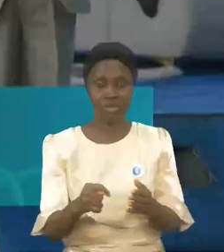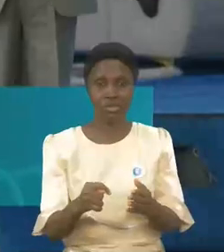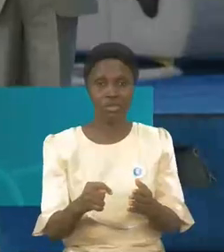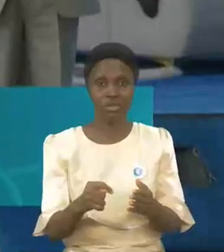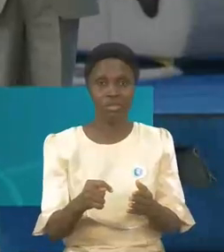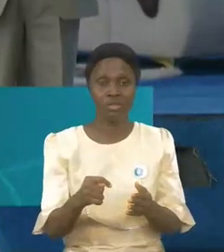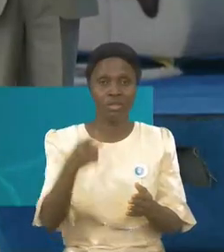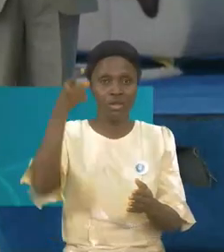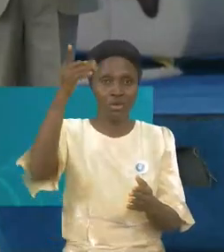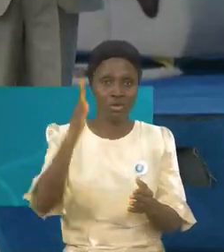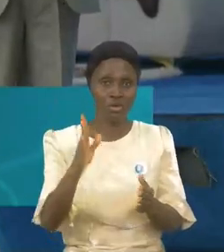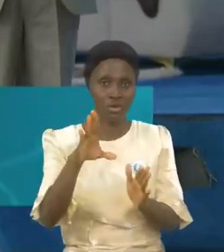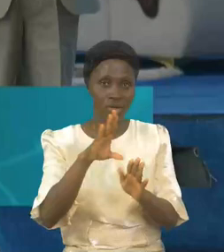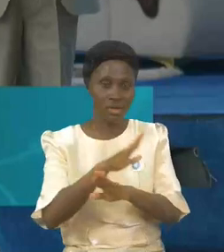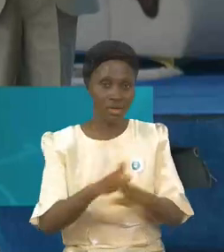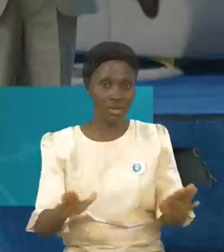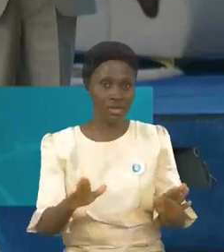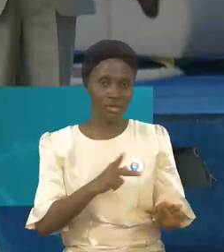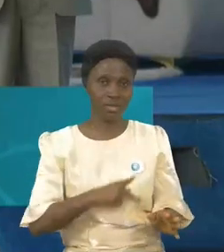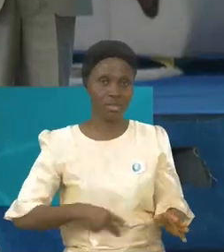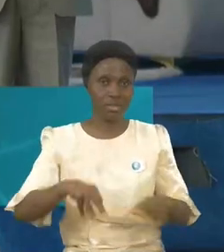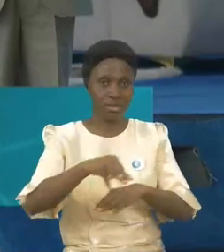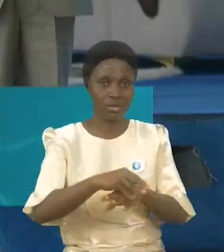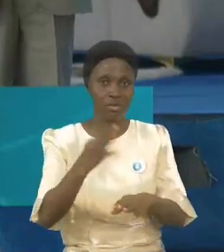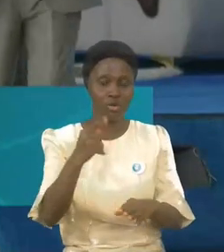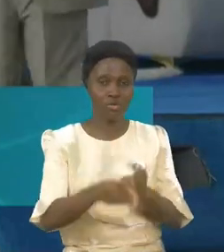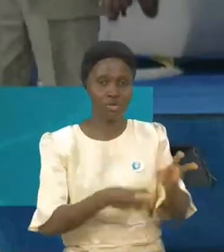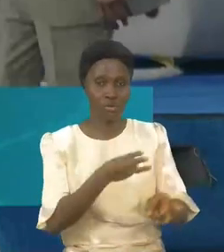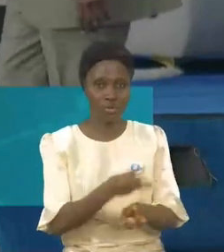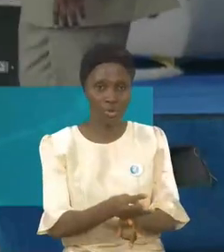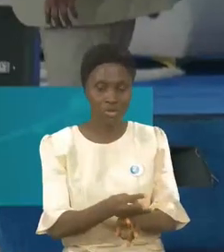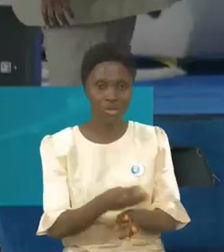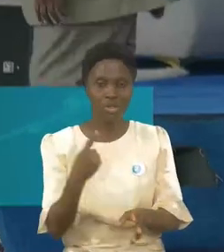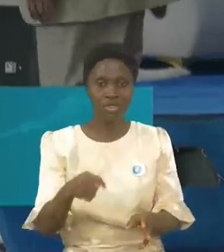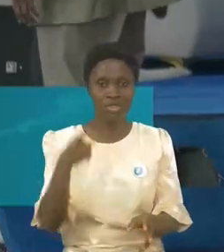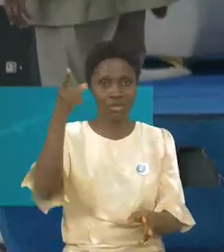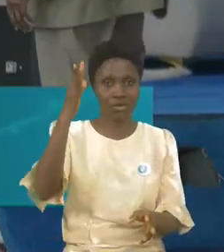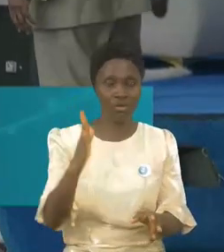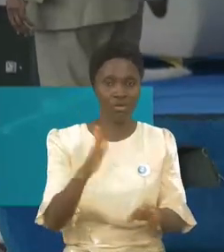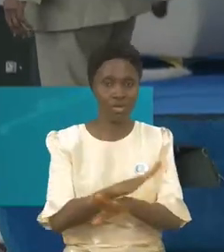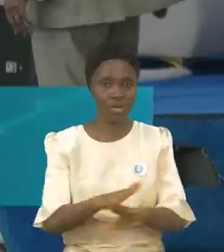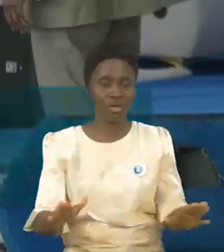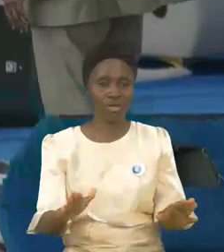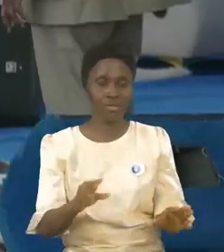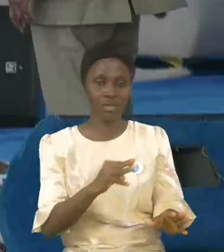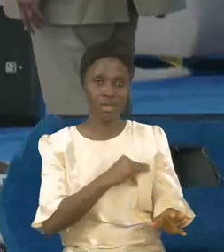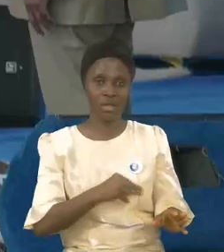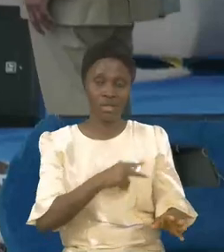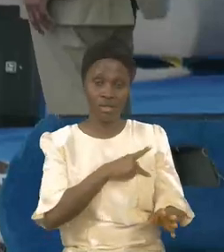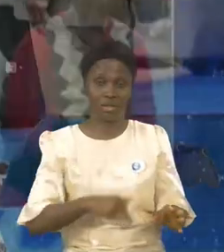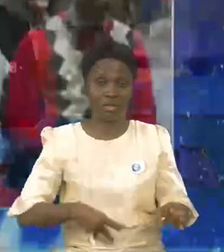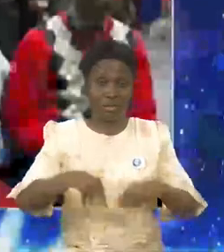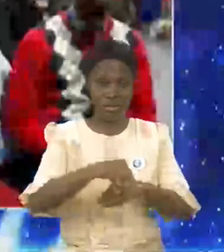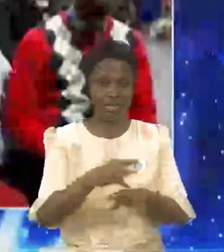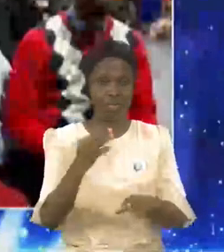Comme je vous l'ai dit, cela parle des royaumes impies du monde. Les empires impies